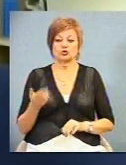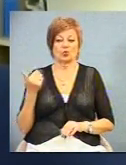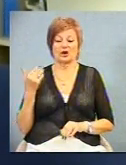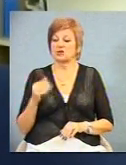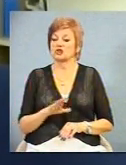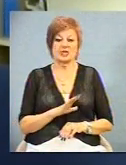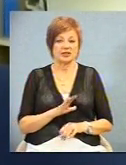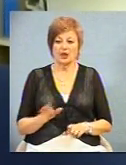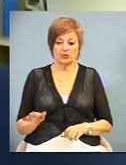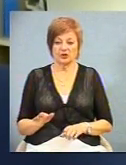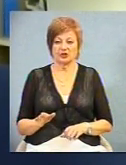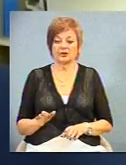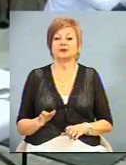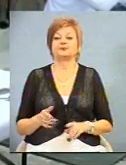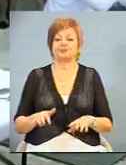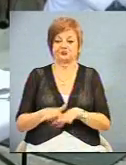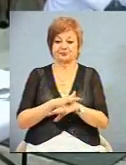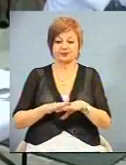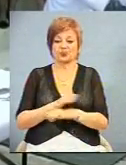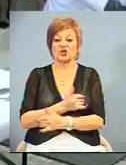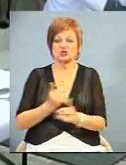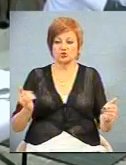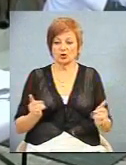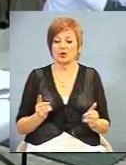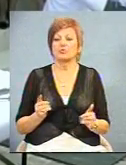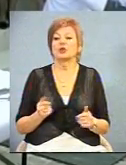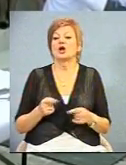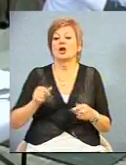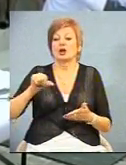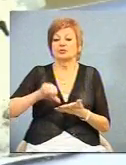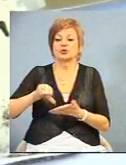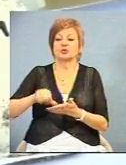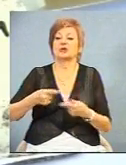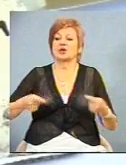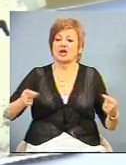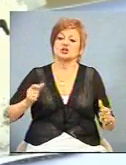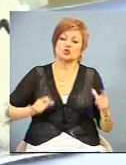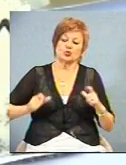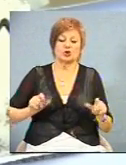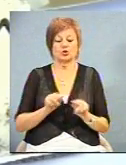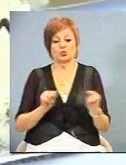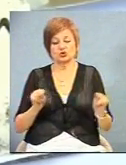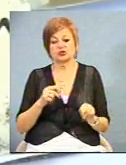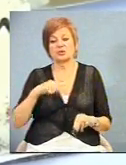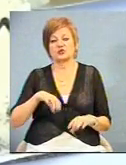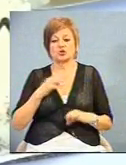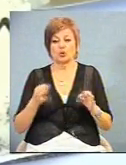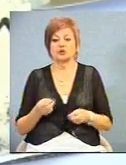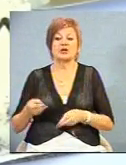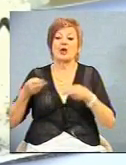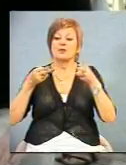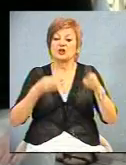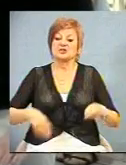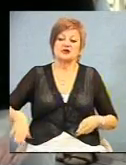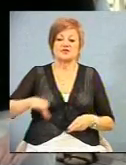не презентувалися на широкий загал. Аудиторія фесту різноманітна. Студенти, вчителі, психологи приїжджатимуть зі